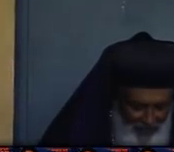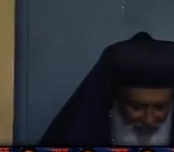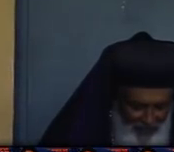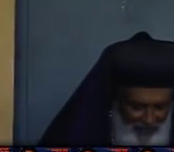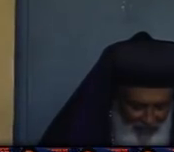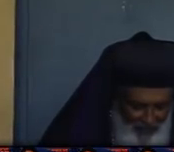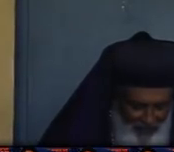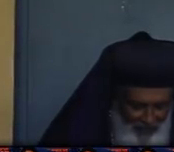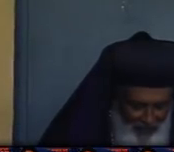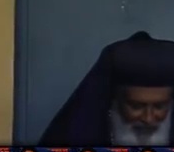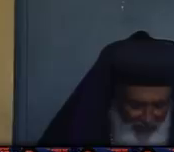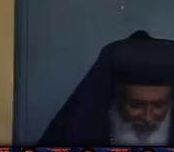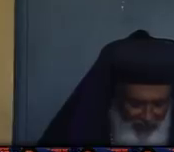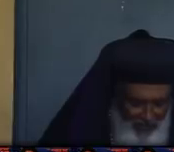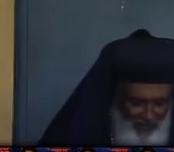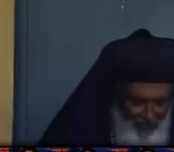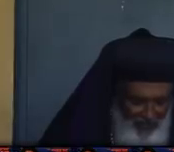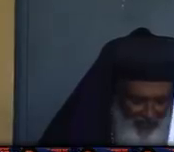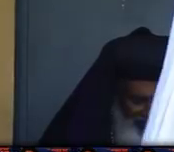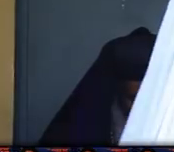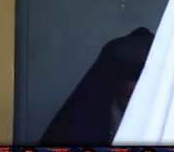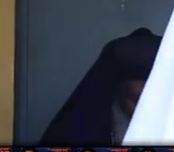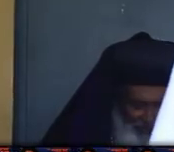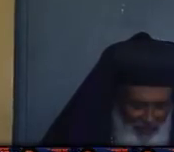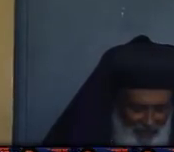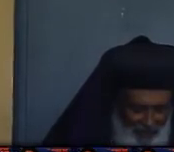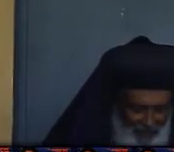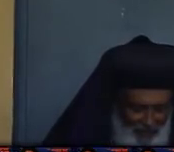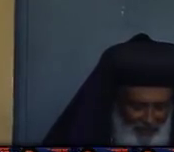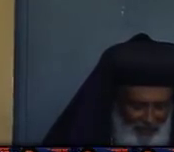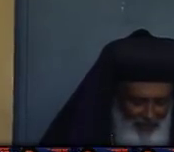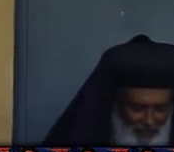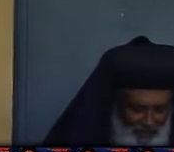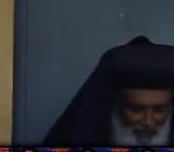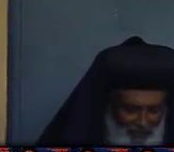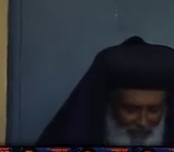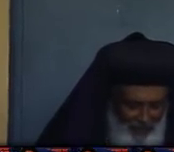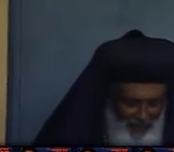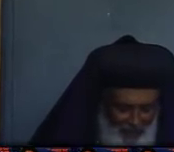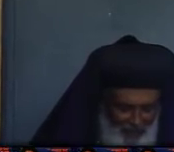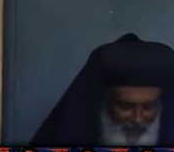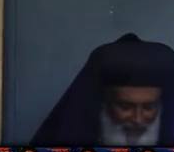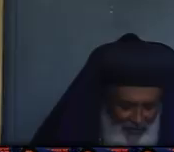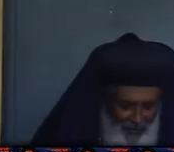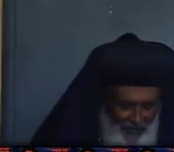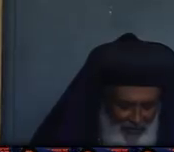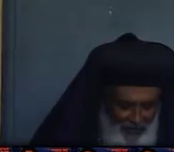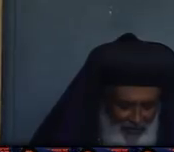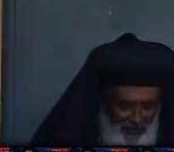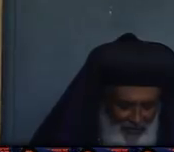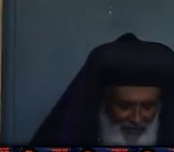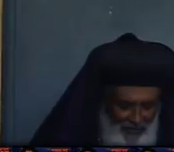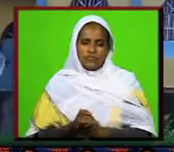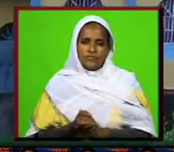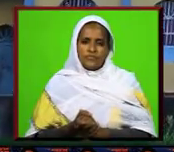በደመ ዮሴፍ ቀደሳ በለውማ ለሀገረ ጎባ ዓለም በደመ ዮሴፍ